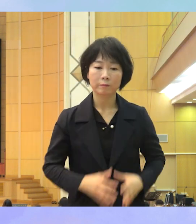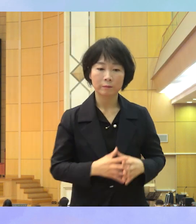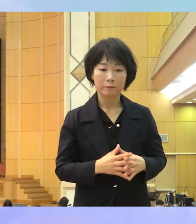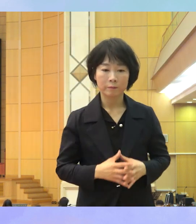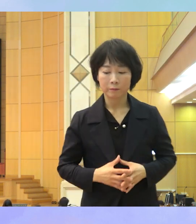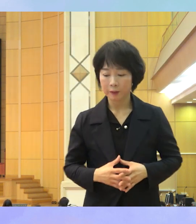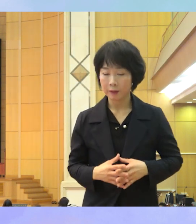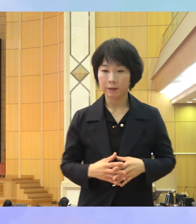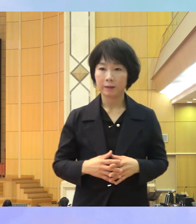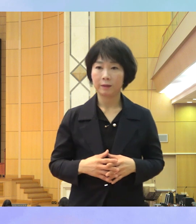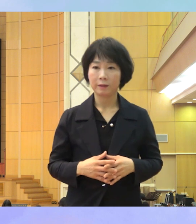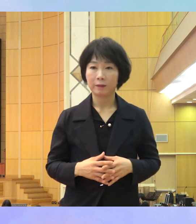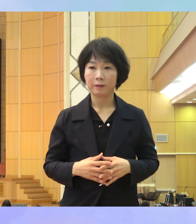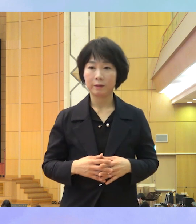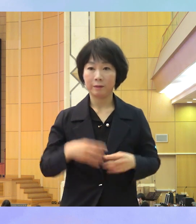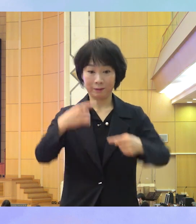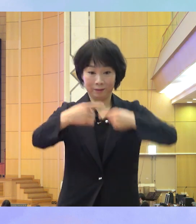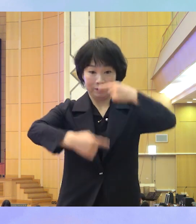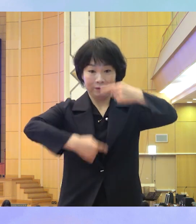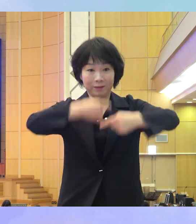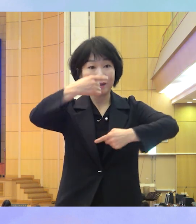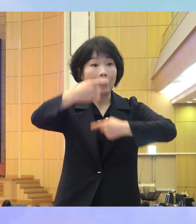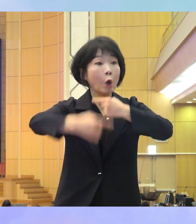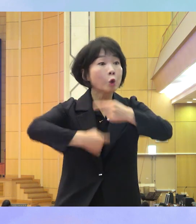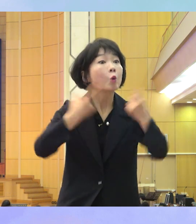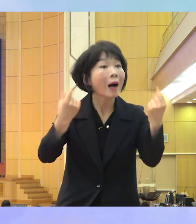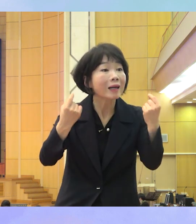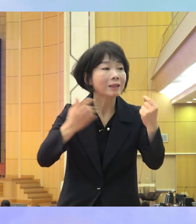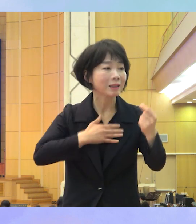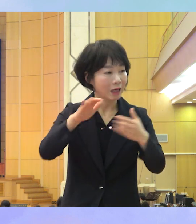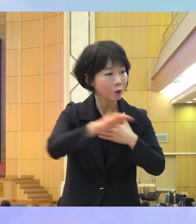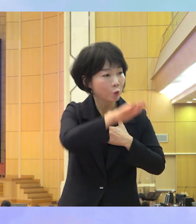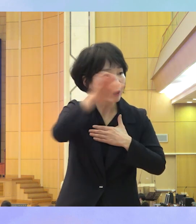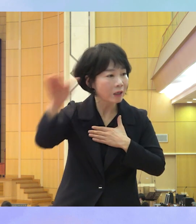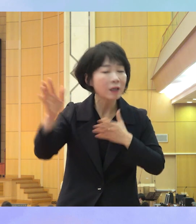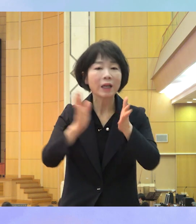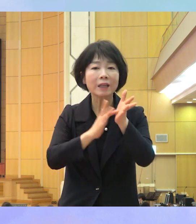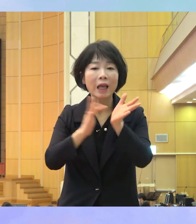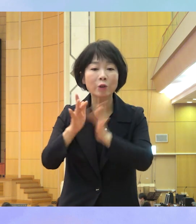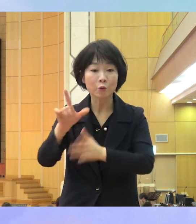옆에 분들에게 우리는 예수님의 이름으로 복을 받았습니다.